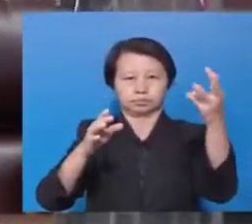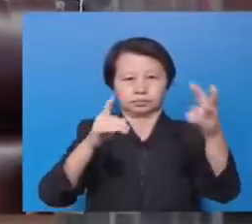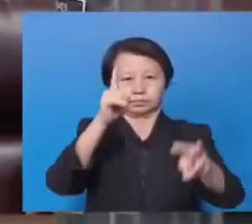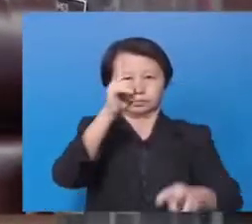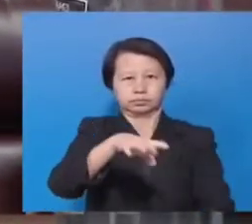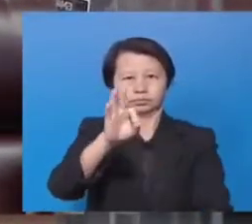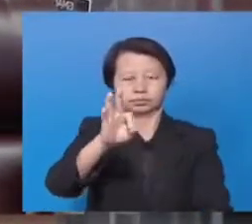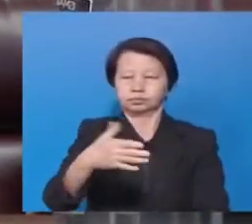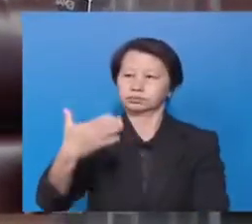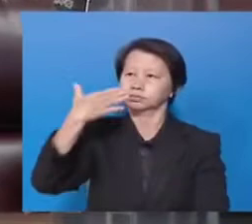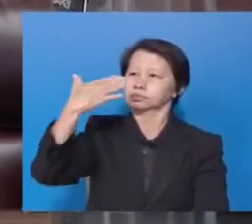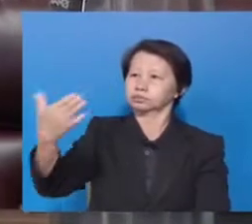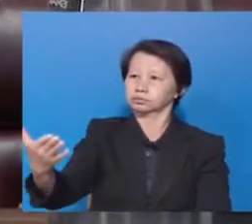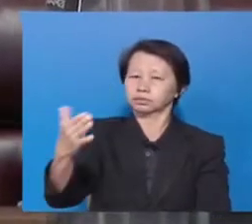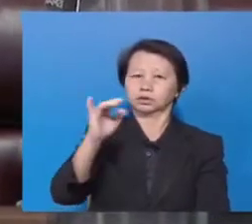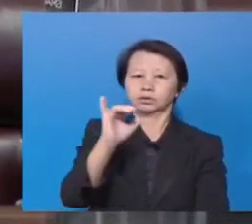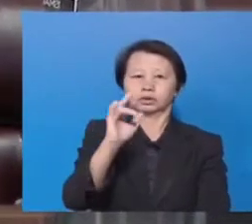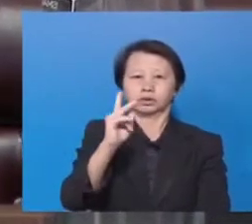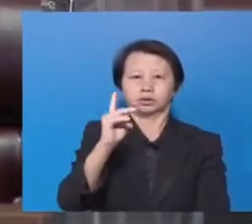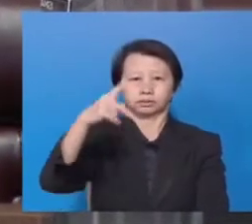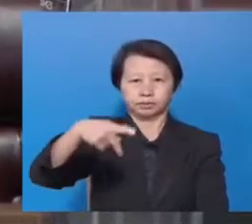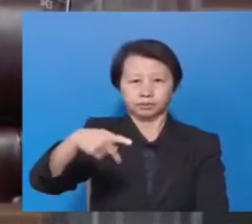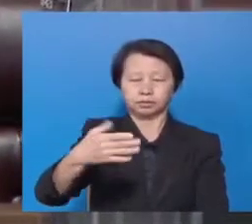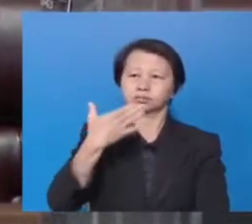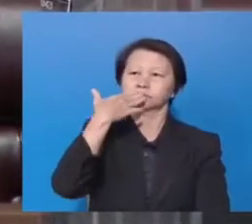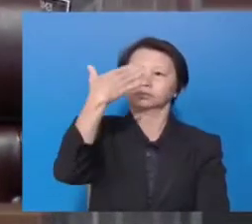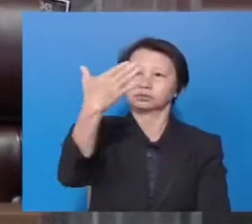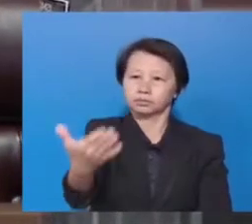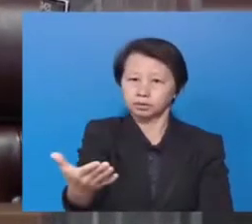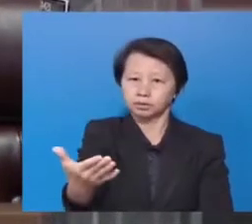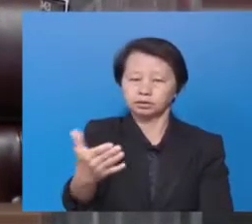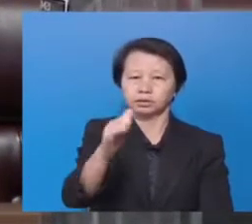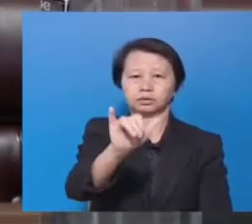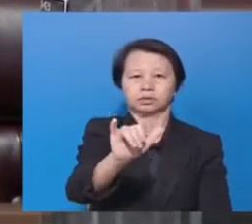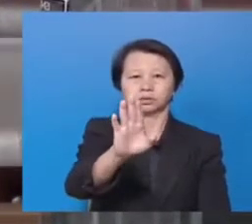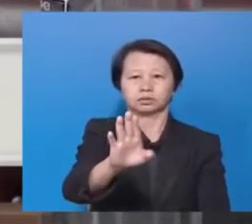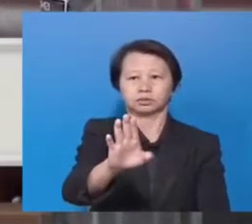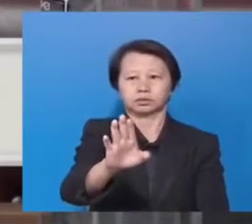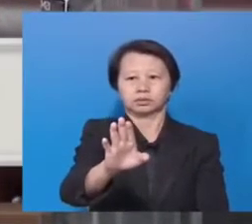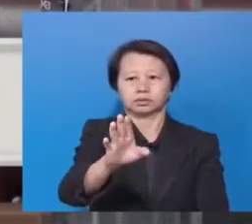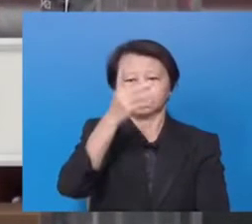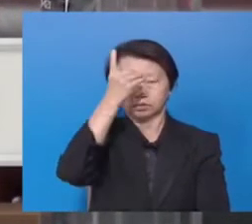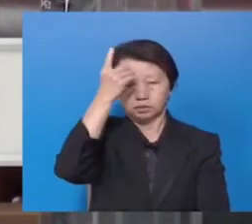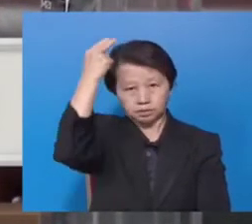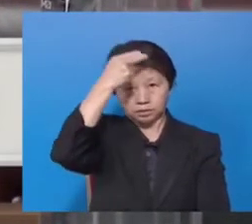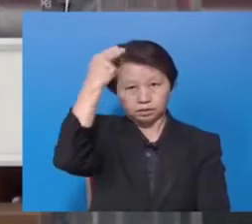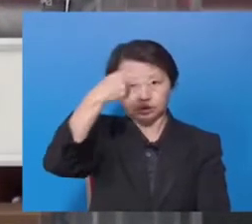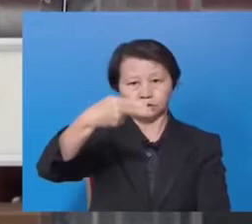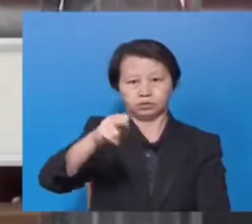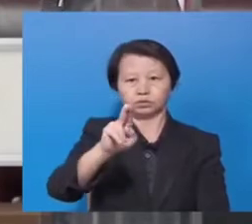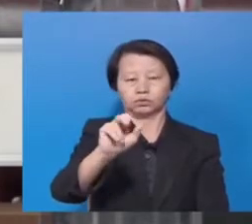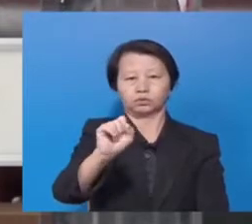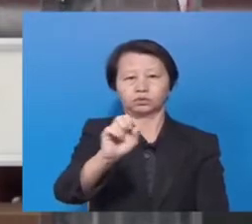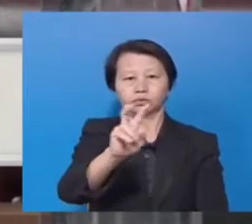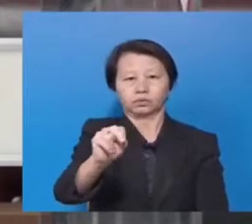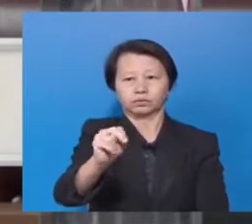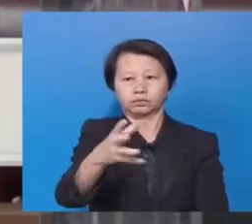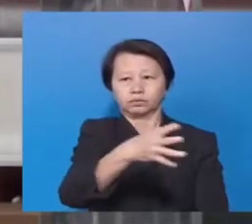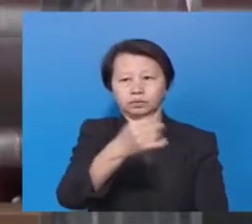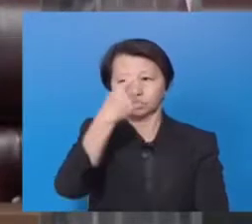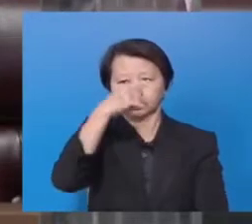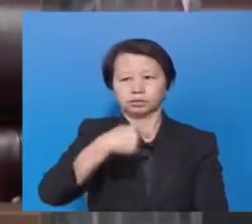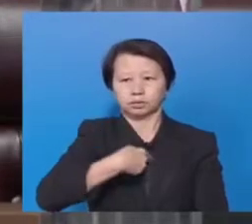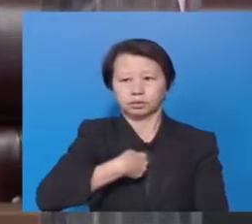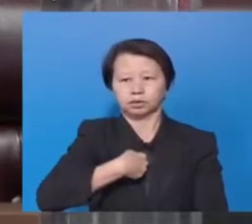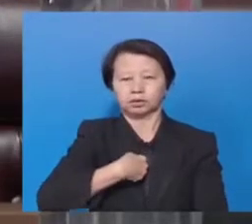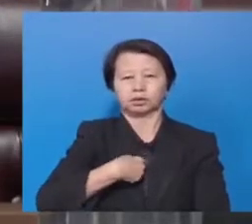kasih dan swiame tua masih ya Mohammad data diurusin atas virtualizer saya